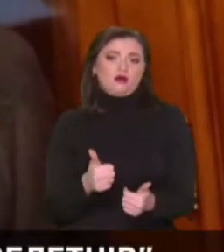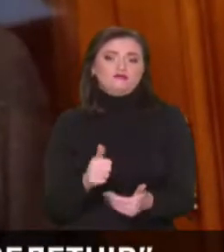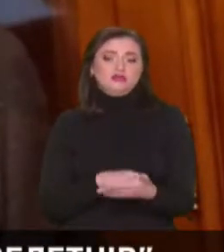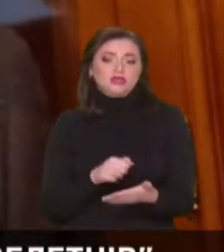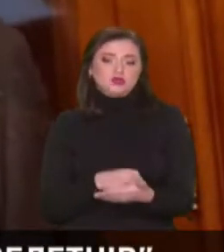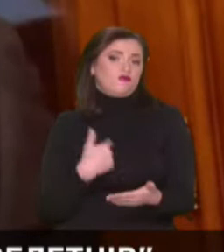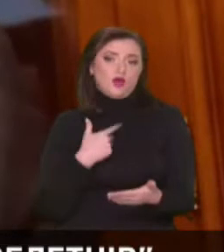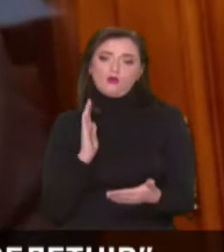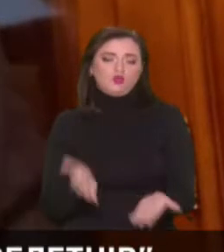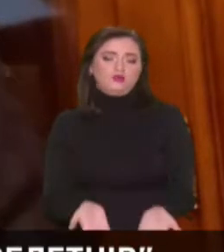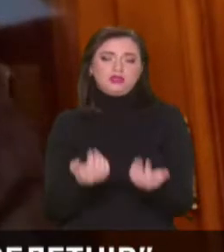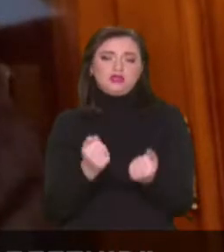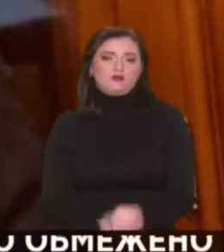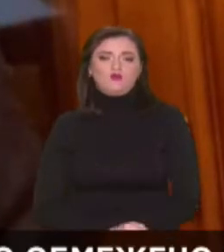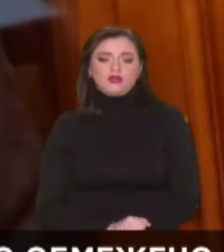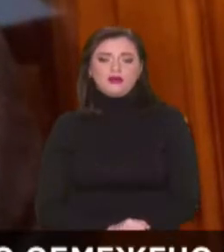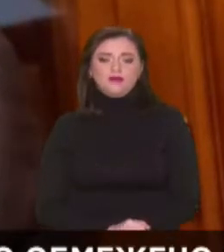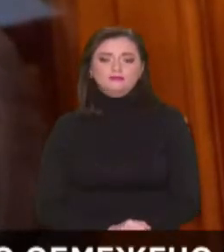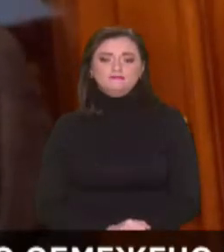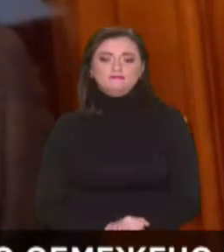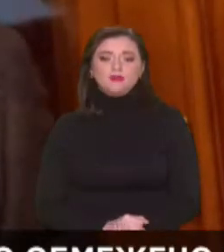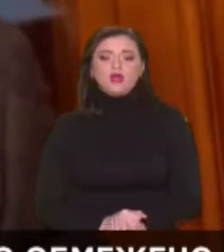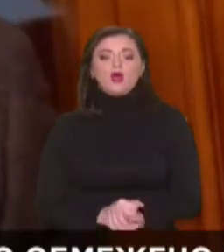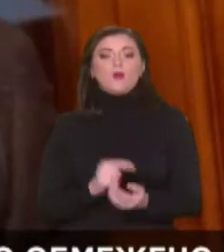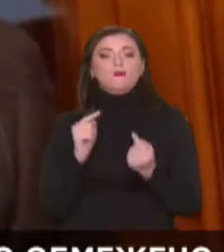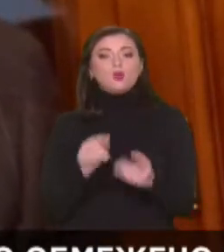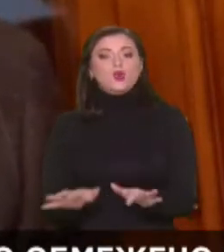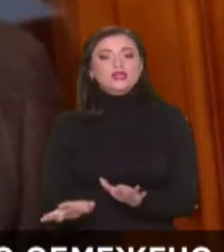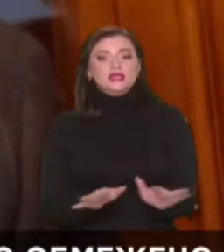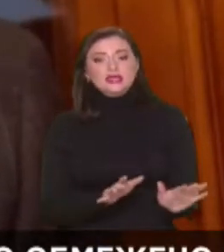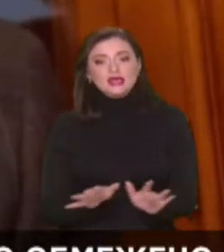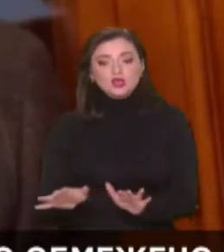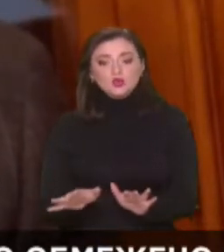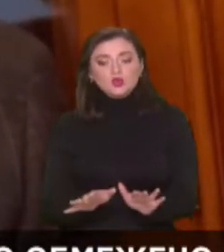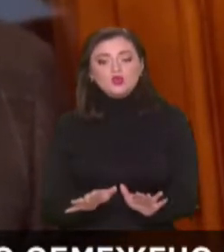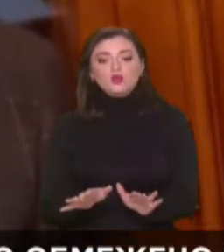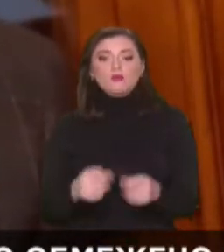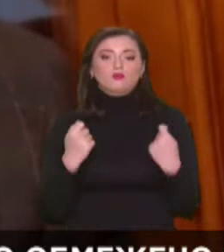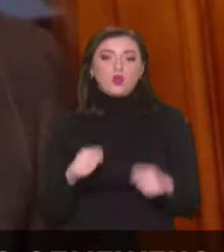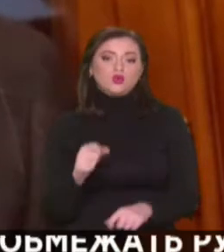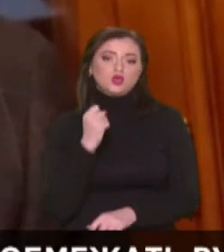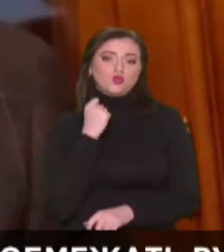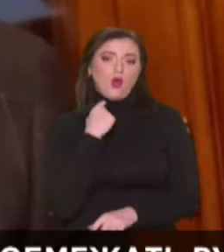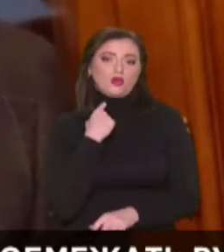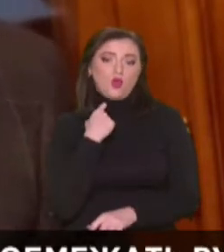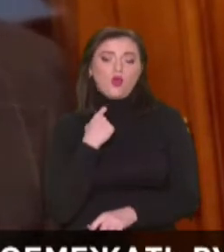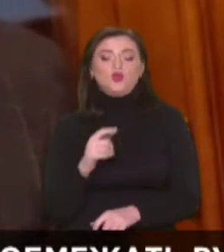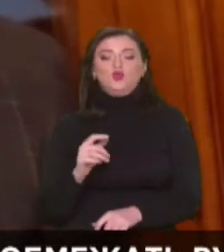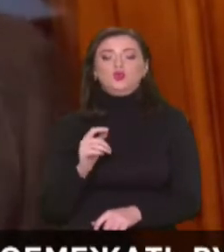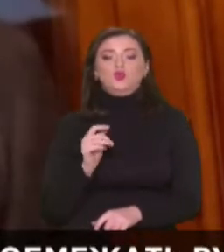її підтримувати. Тобто, що я маю на увазі, протидію продажу алкоголю у